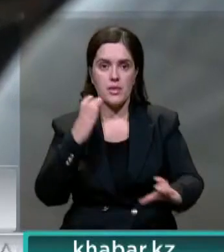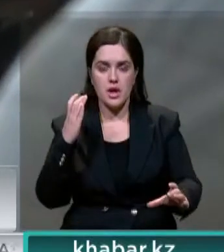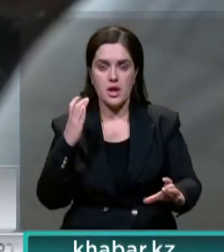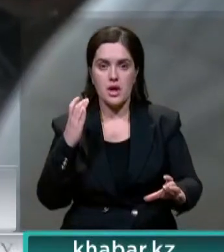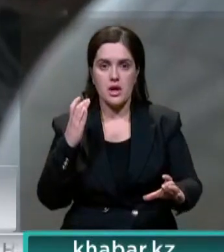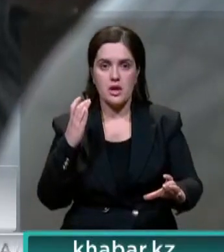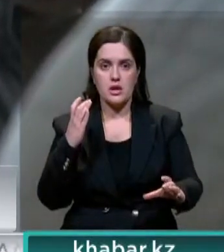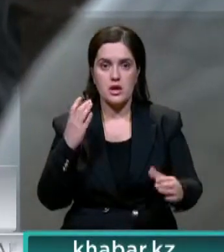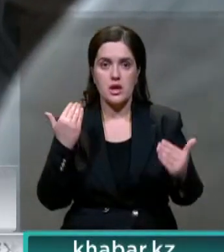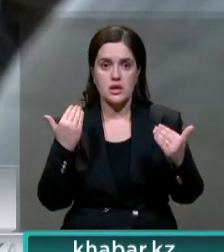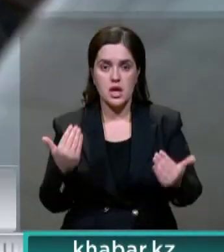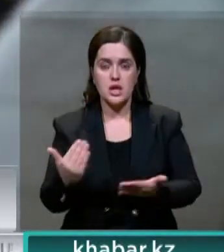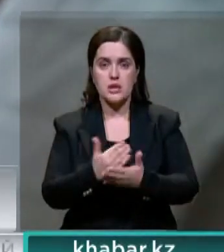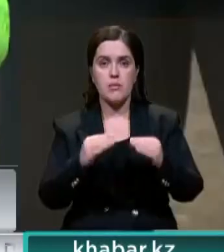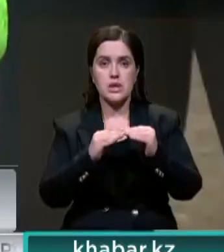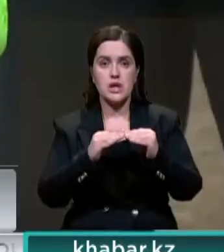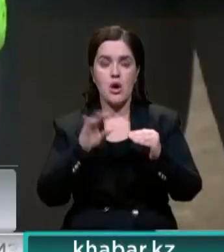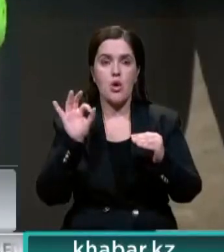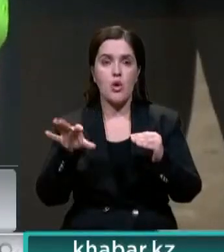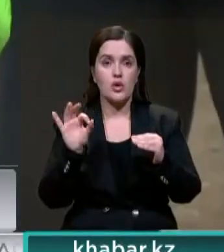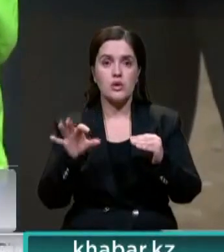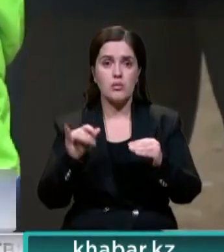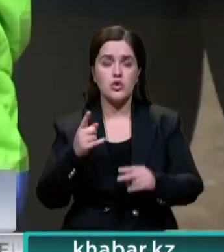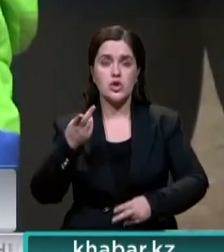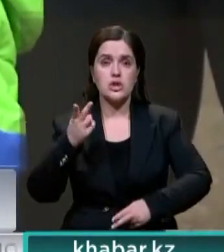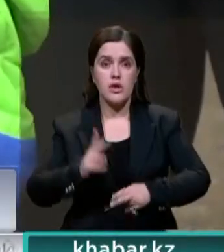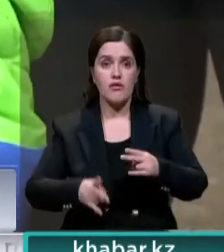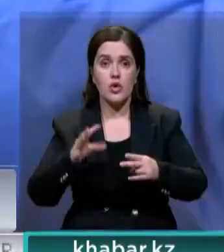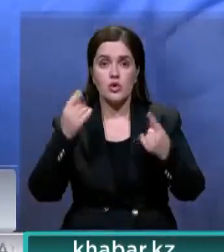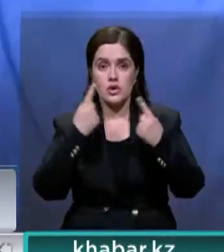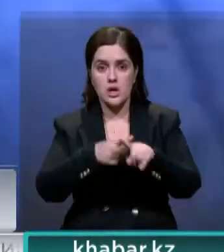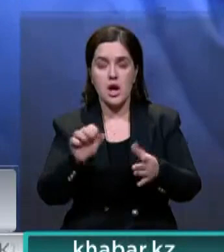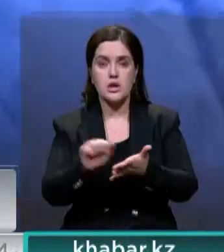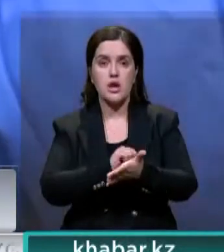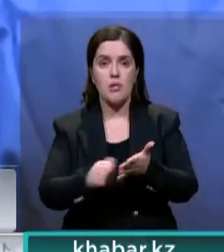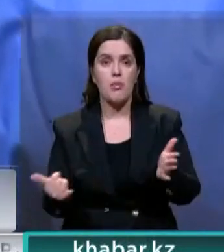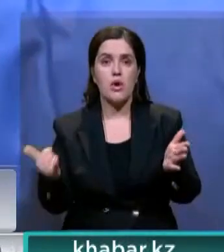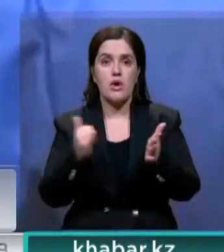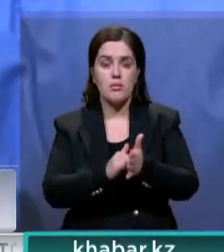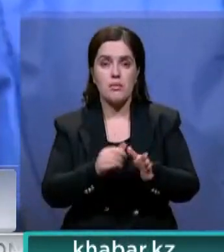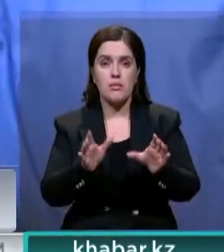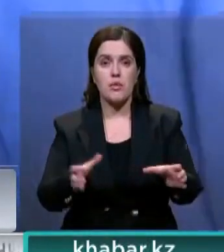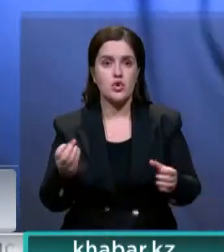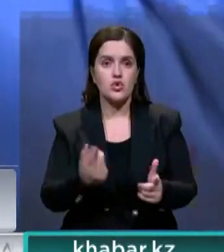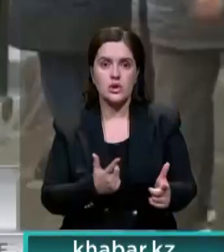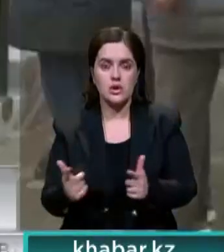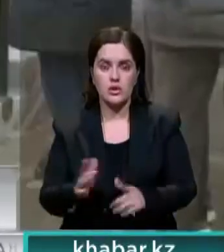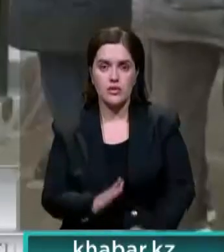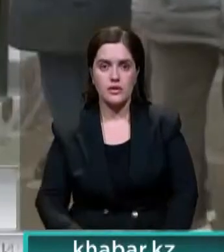эксплуатацию собираются 10 октября. Работы на объекте завершают, но техдокументация на подключение к городским сетям еще не